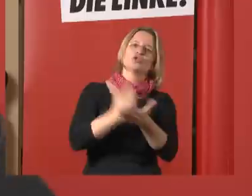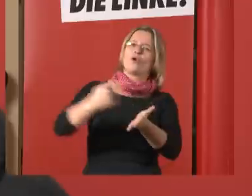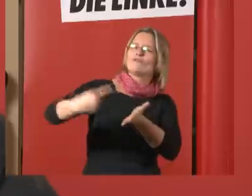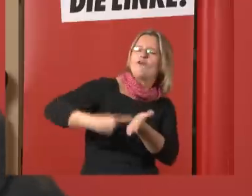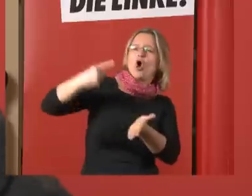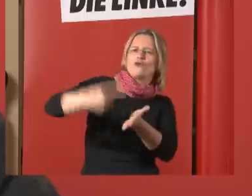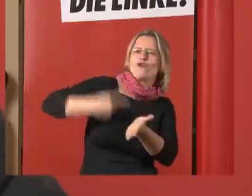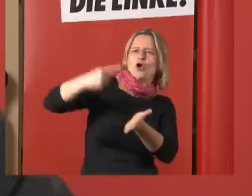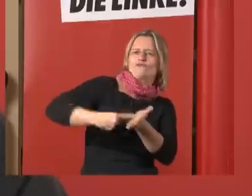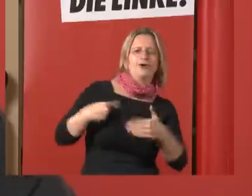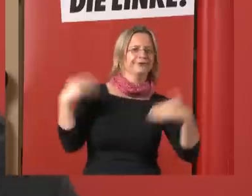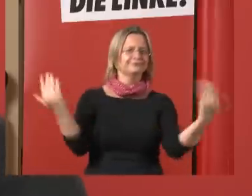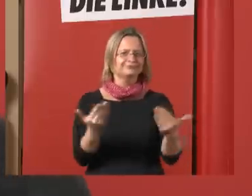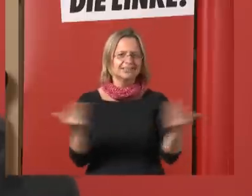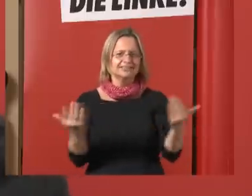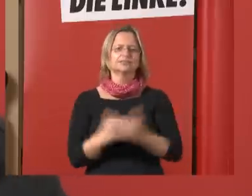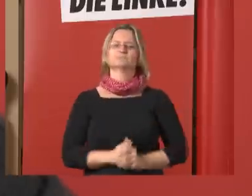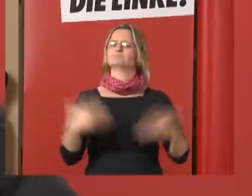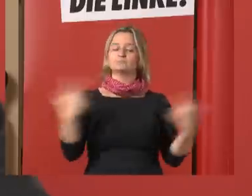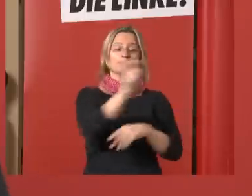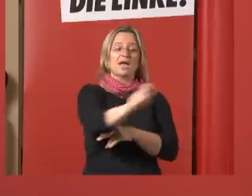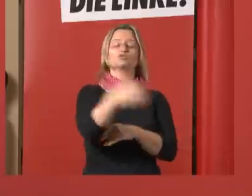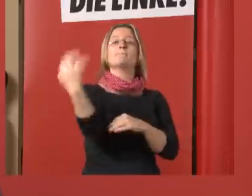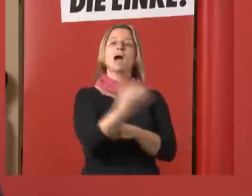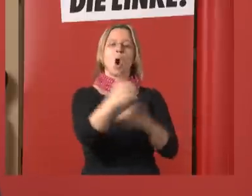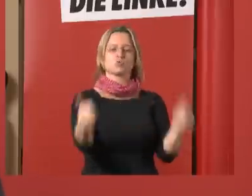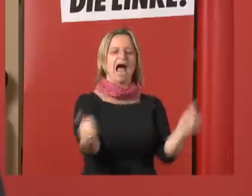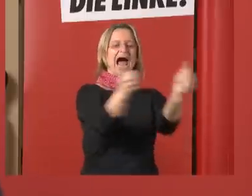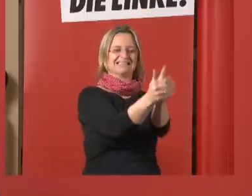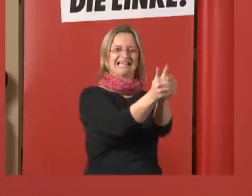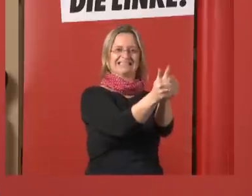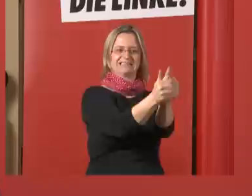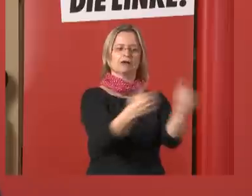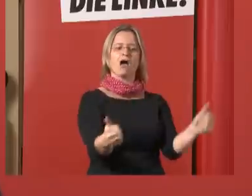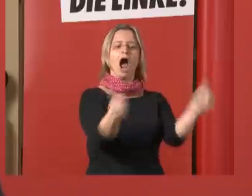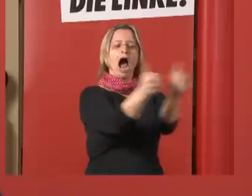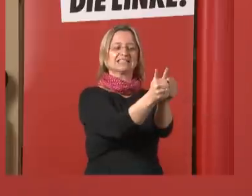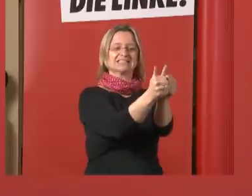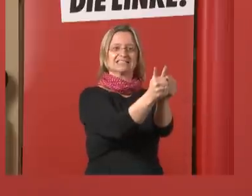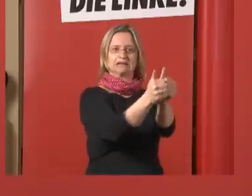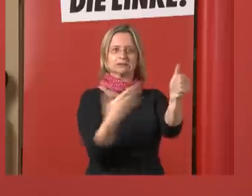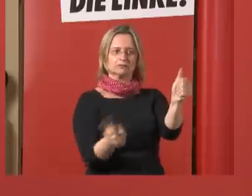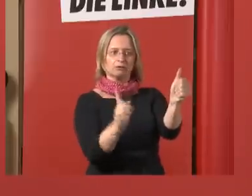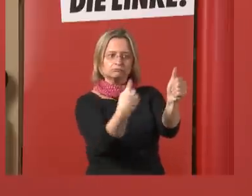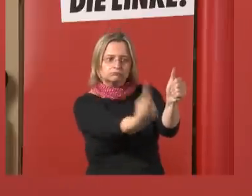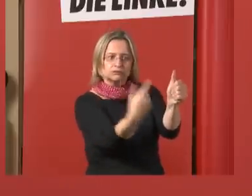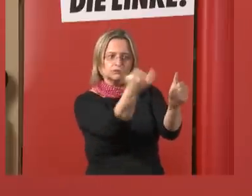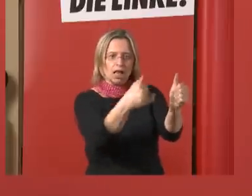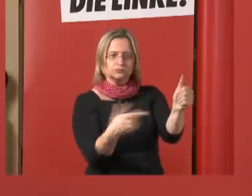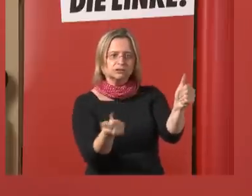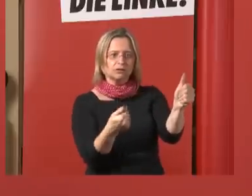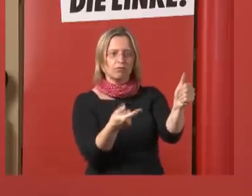glaube ich, nichts von dem wiederholen, was wir schon seit vielen Jahren sagen, nämlich es geht darum, sowohl personale Assistenz